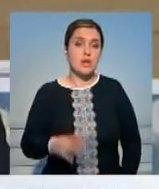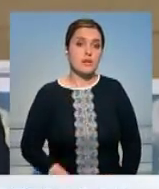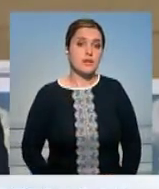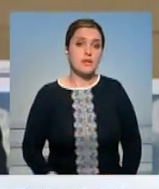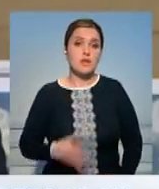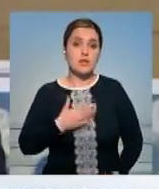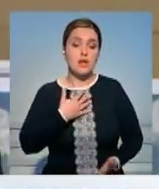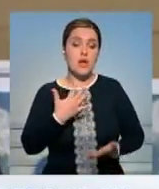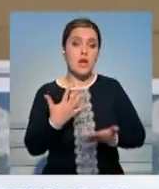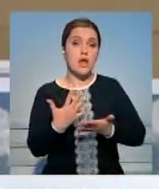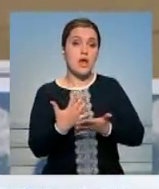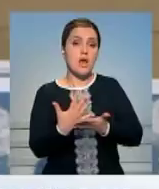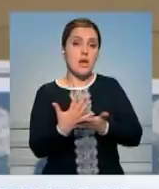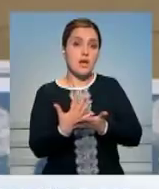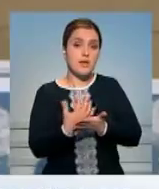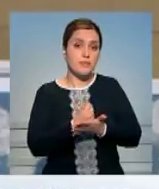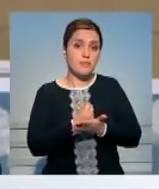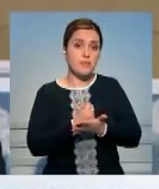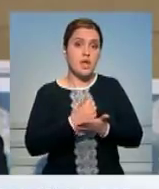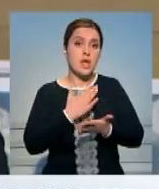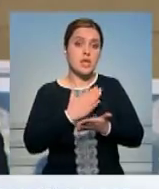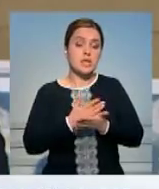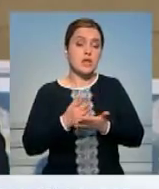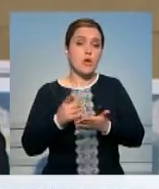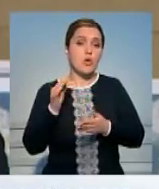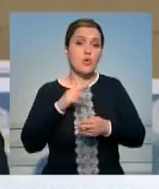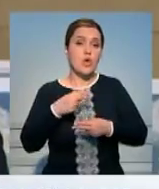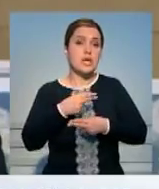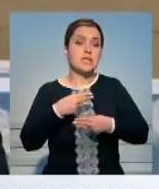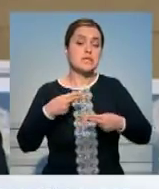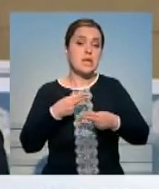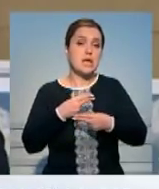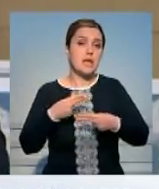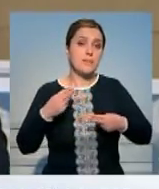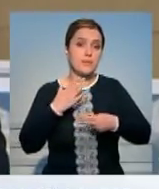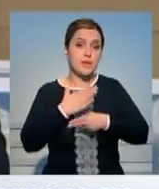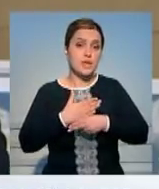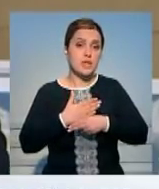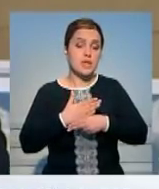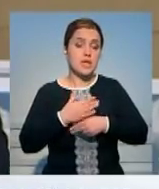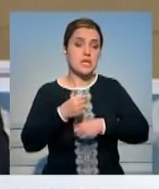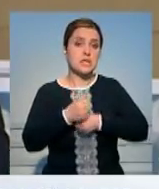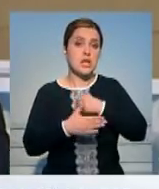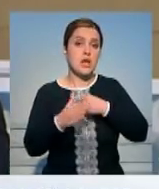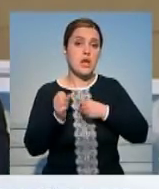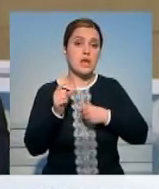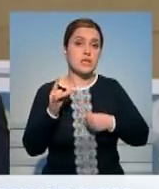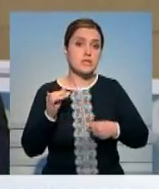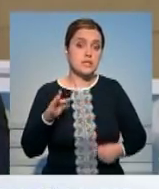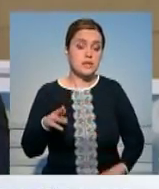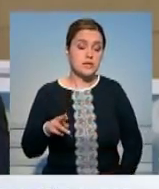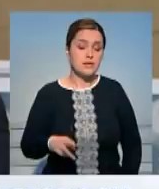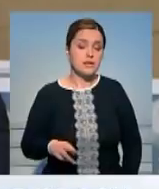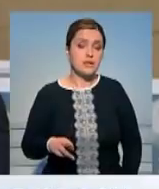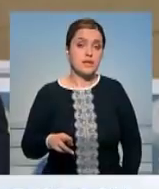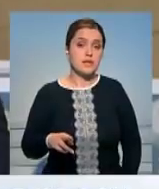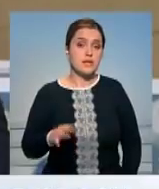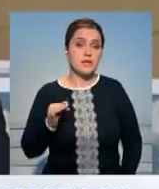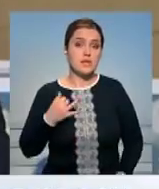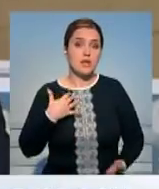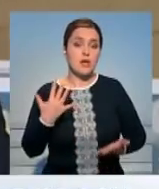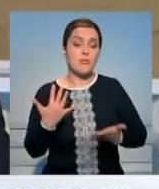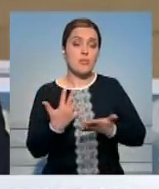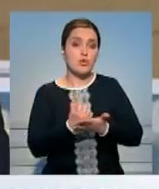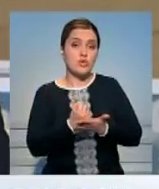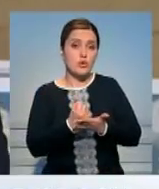нам удалось продвинуть центральноазиатскую тематику. Тем самым мы увеличили субъектность региона и нам удалось поставить